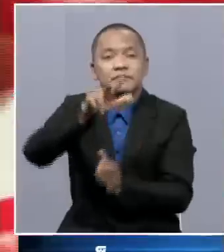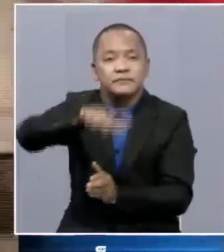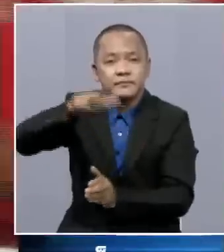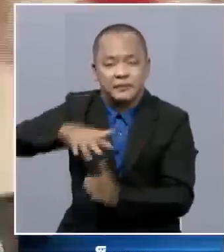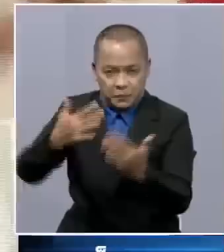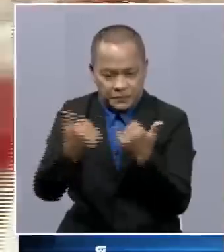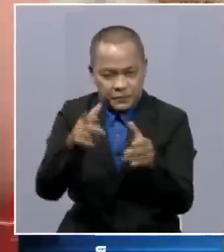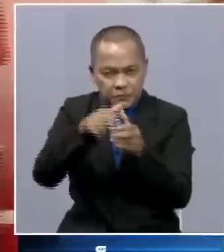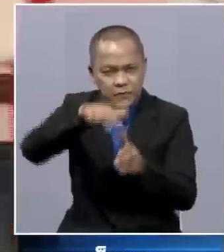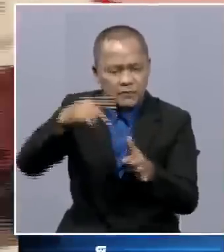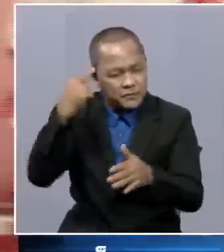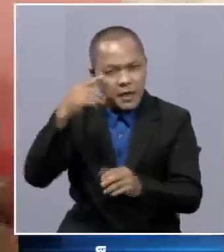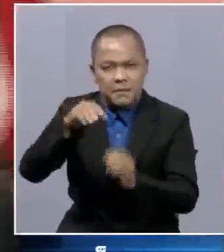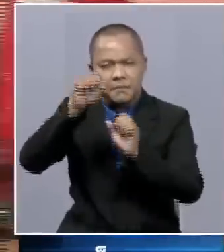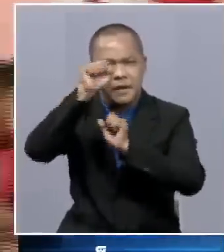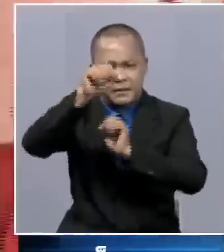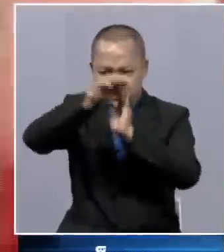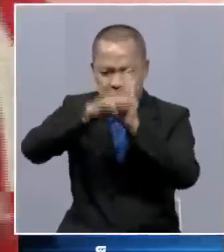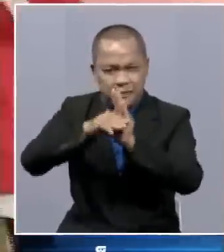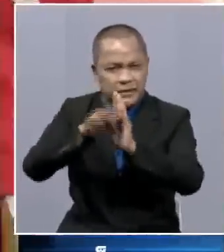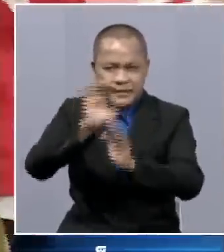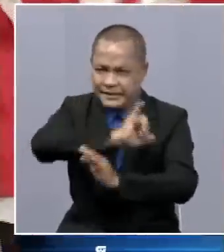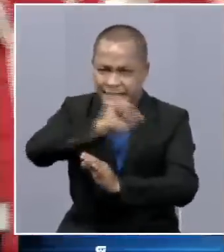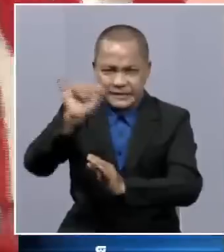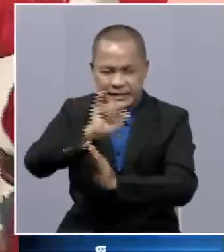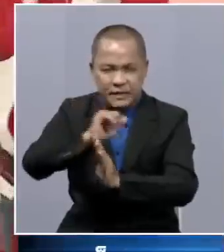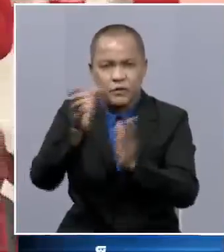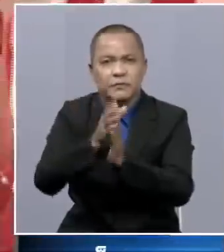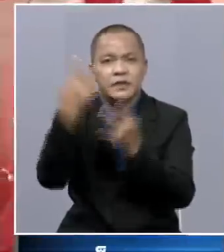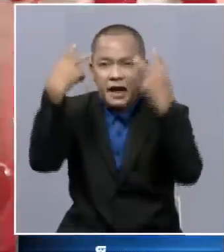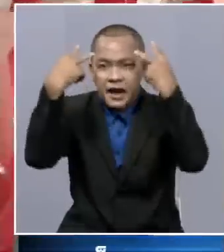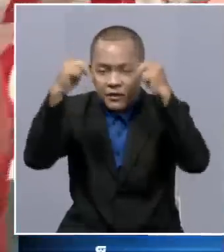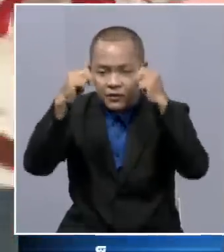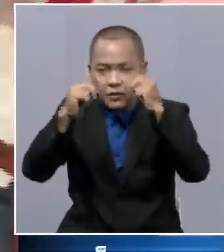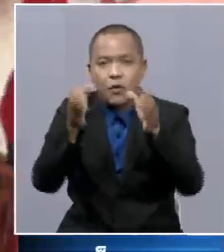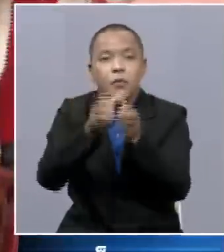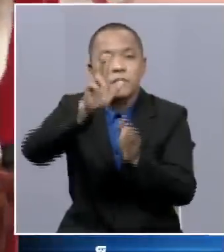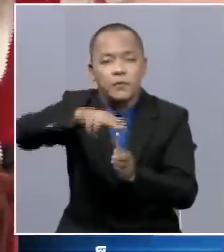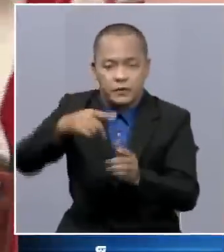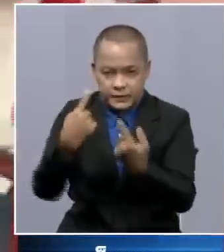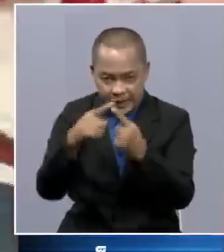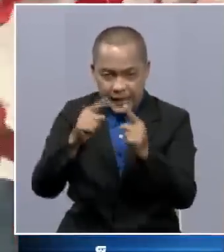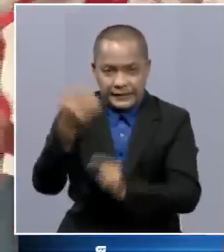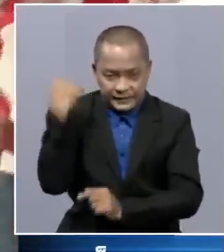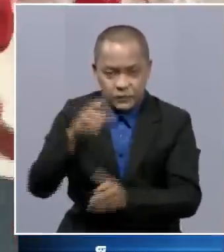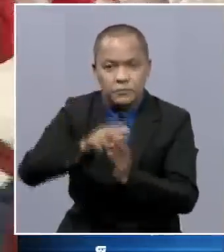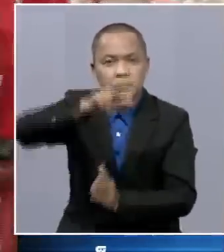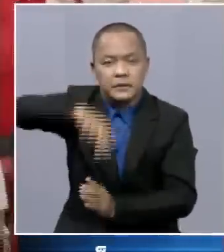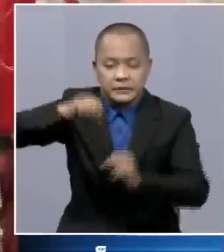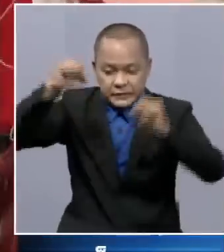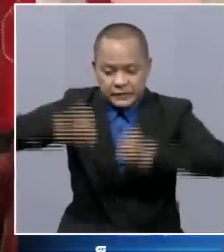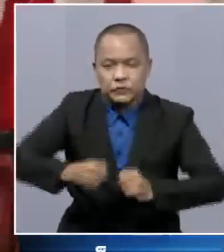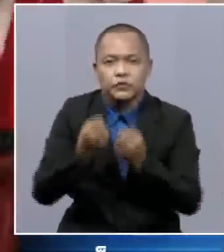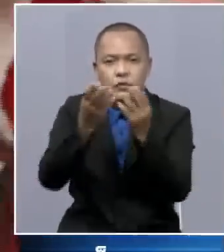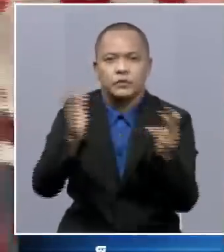ยนะคะตอนนี้ก็ยังไม่มีการประกาศออกมาอย่างเป็นทางการนะคะสำหรับแคนดิเดตนายกรัฐมนตรีของพรรคแต่ที่แน่ๆเนี่ยพรรคเพื่อไทยยืนยันว่า